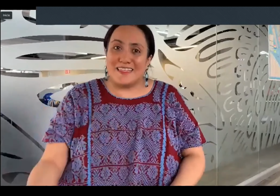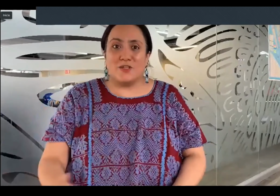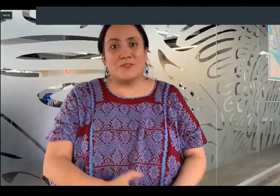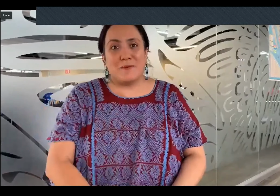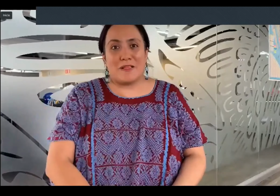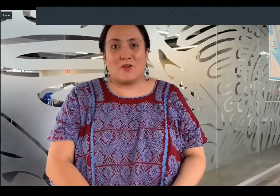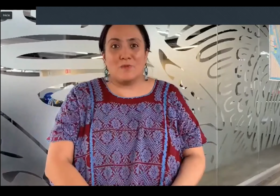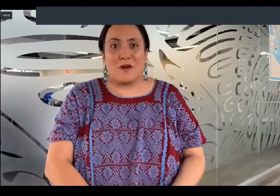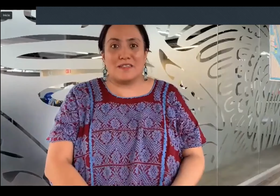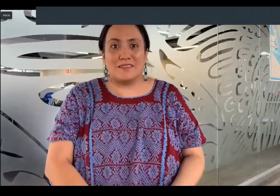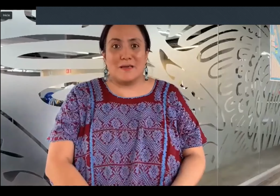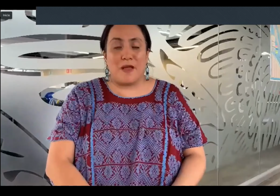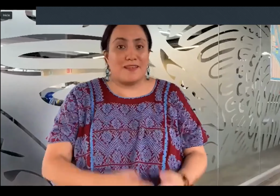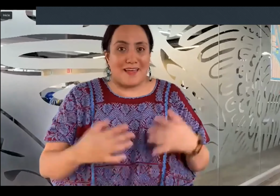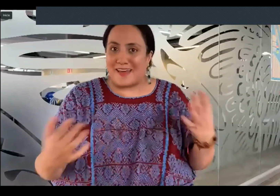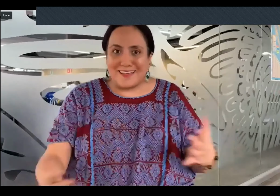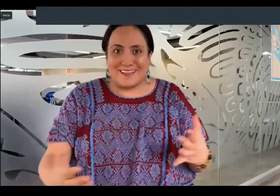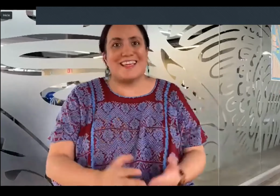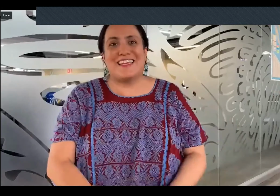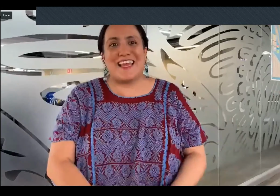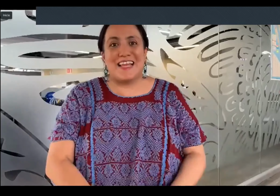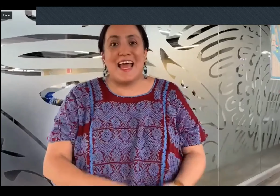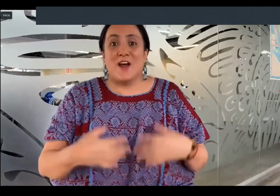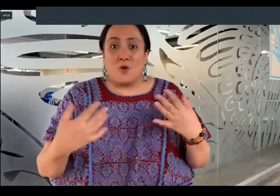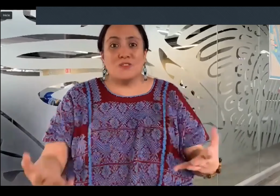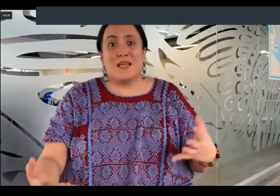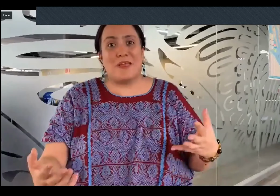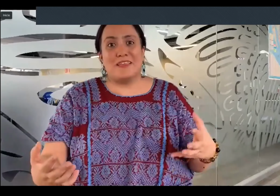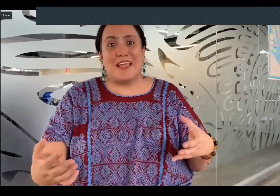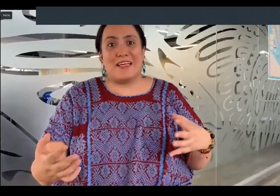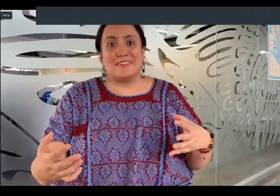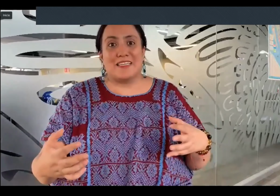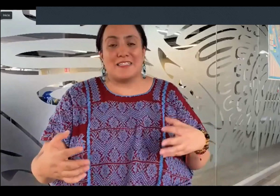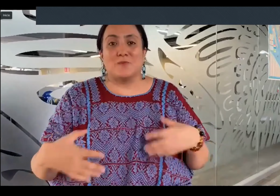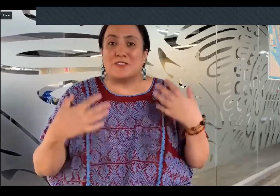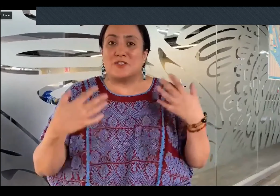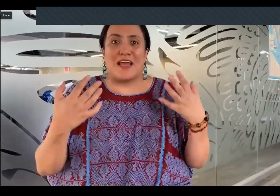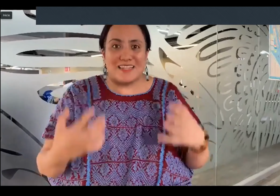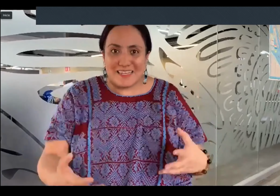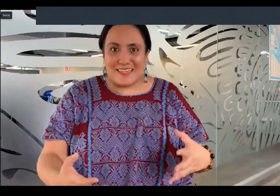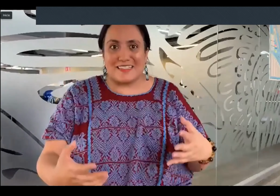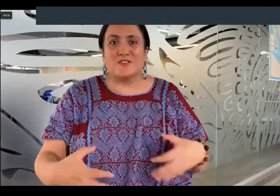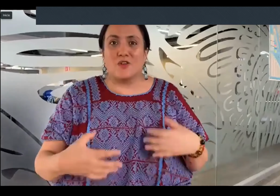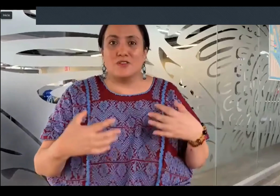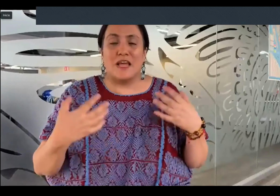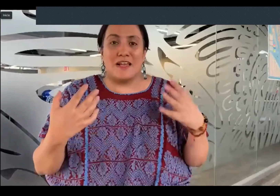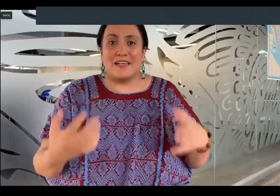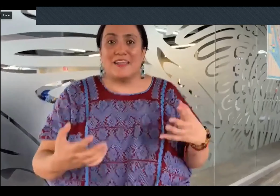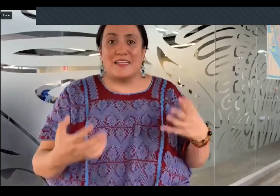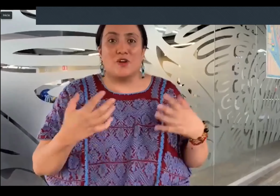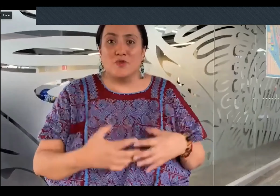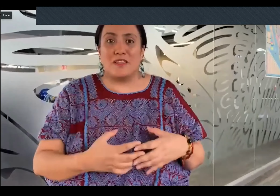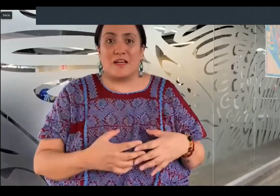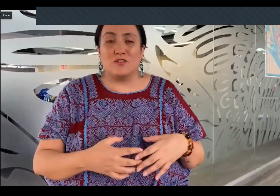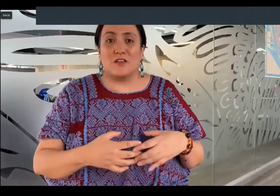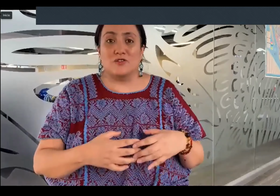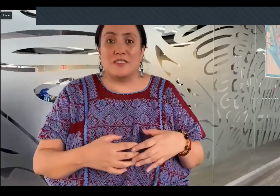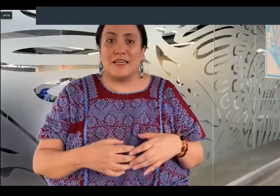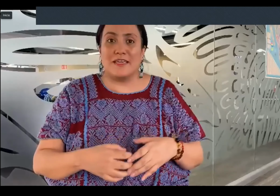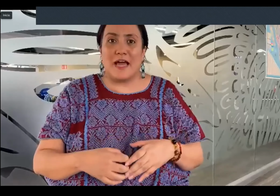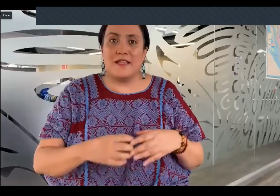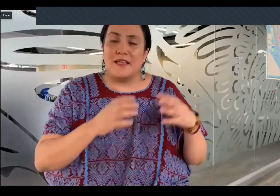un observatoire pour la mise en place de la politique. Un observatoire, tous les 15 jours, participent ces personnes